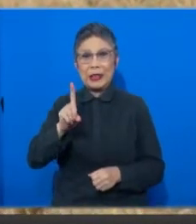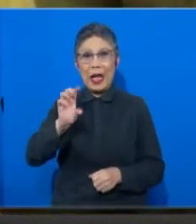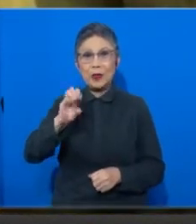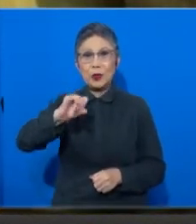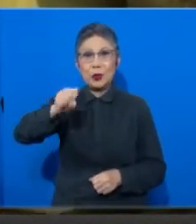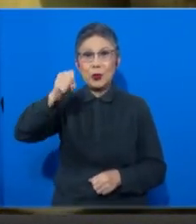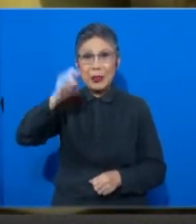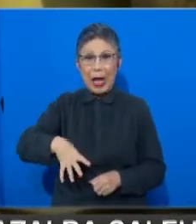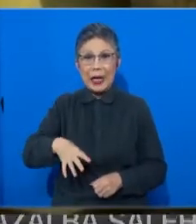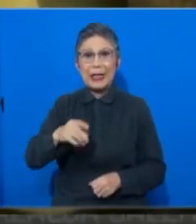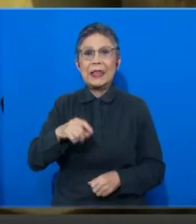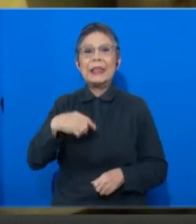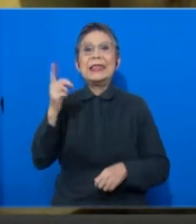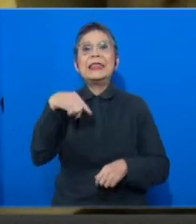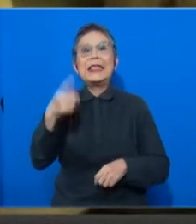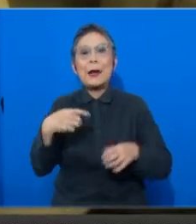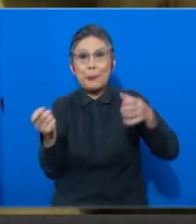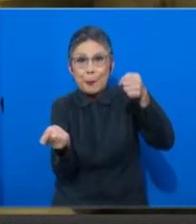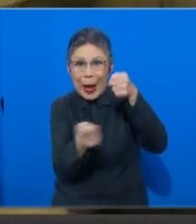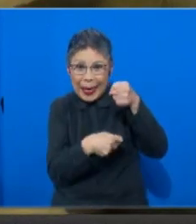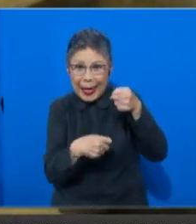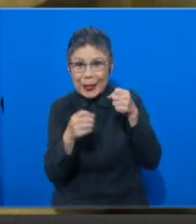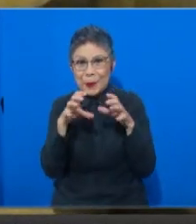rupiah lebih setiap kali panen.